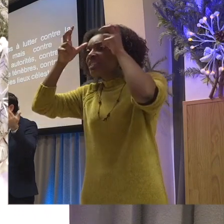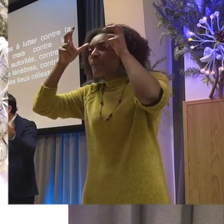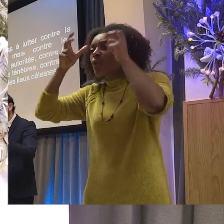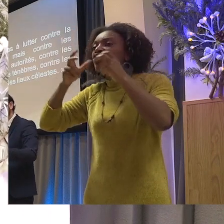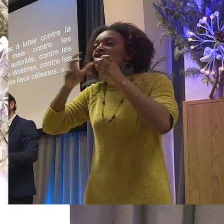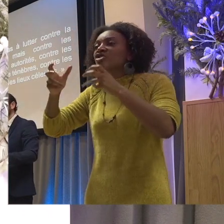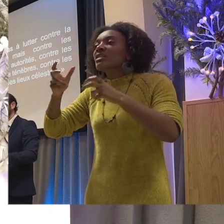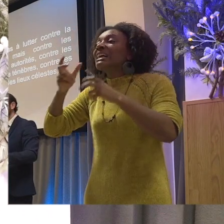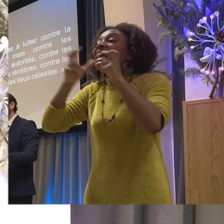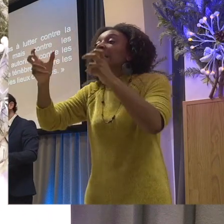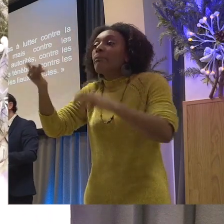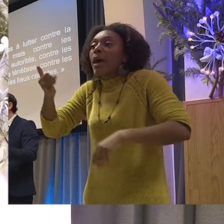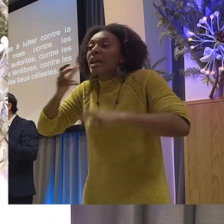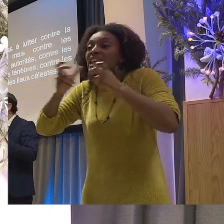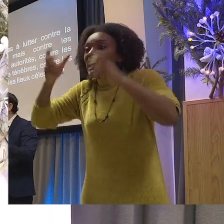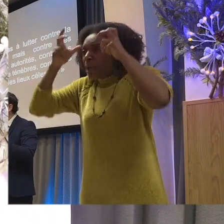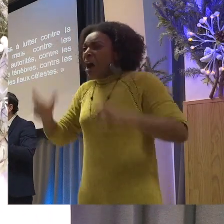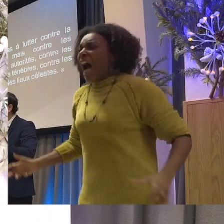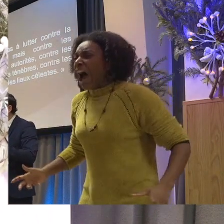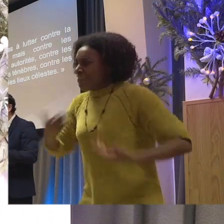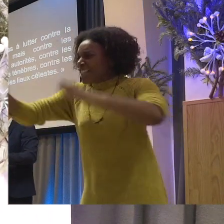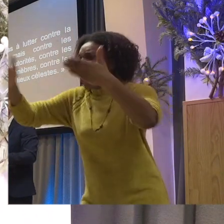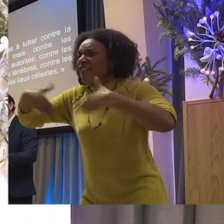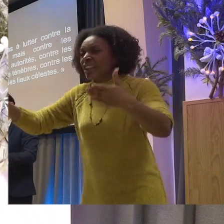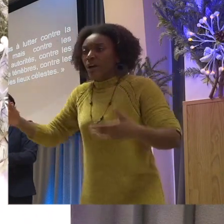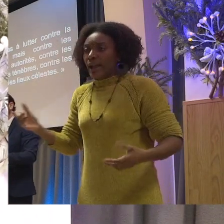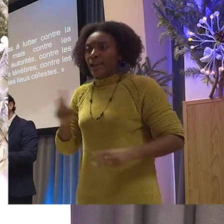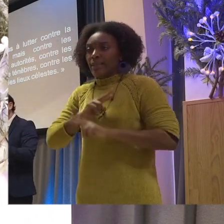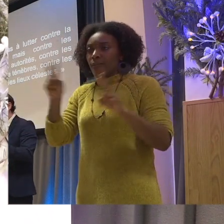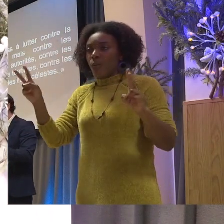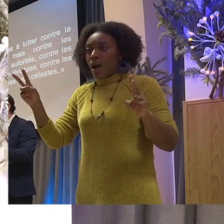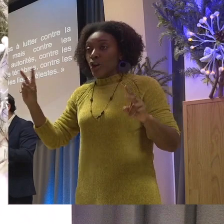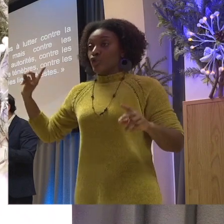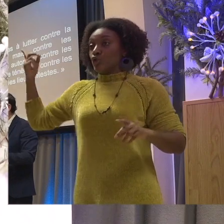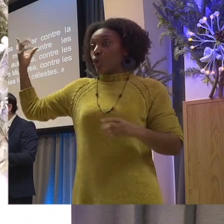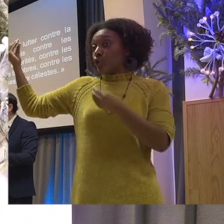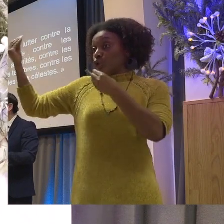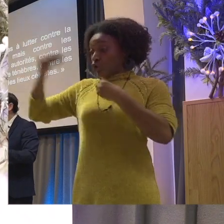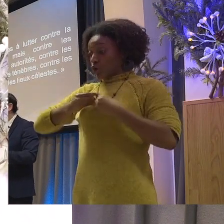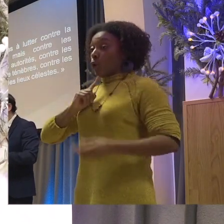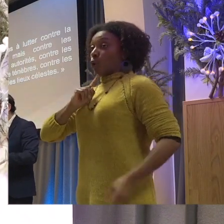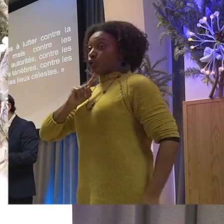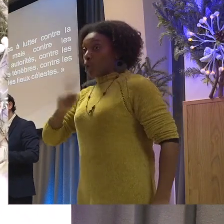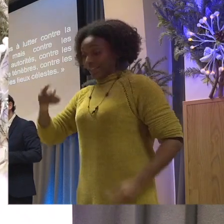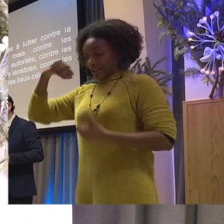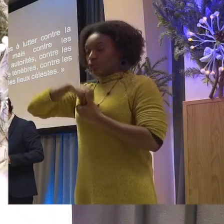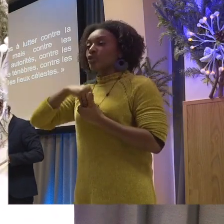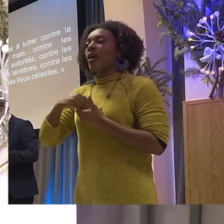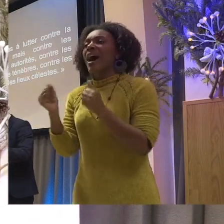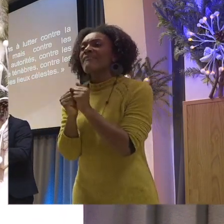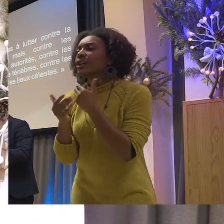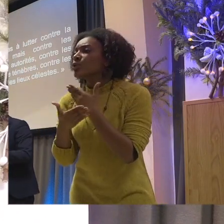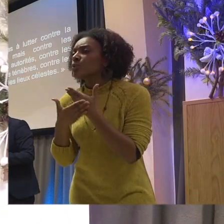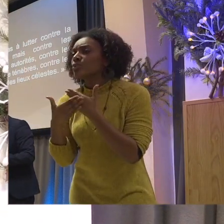de ta voix. C'est en fonction de l'autorité que Dieu a mis en toi. Mes sœurs, vous avez cette autorité. Dans la douceur et dans